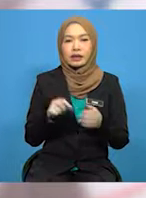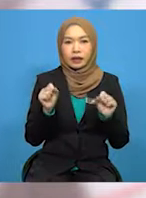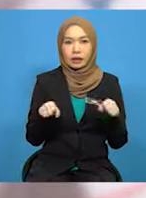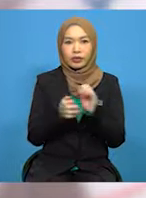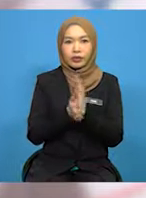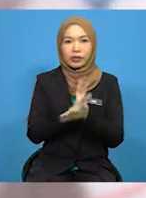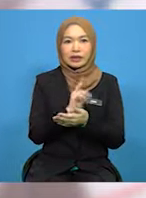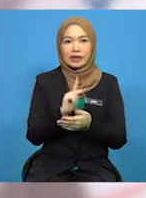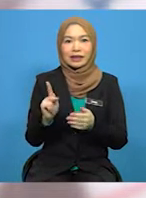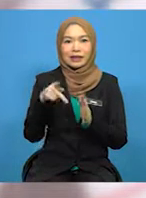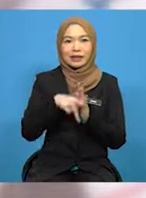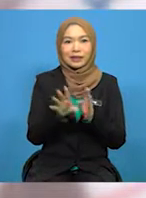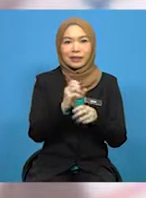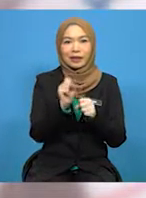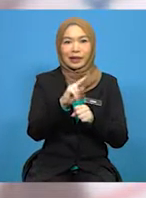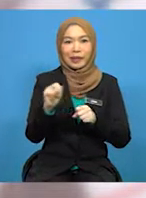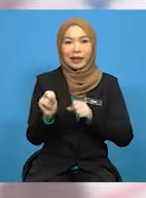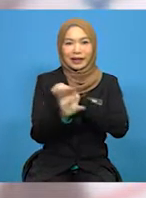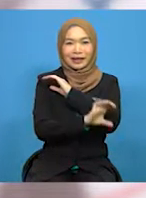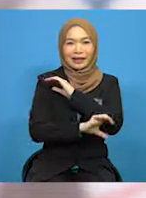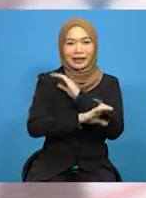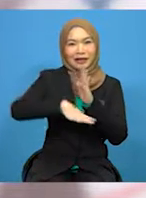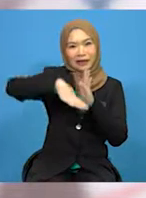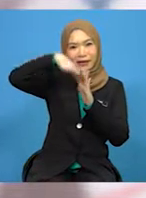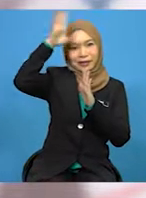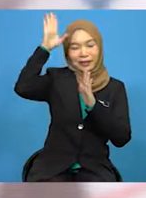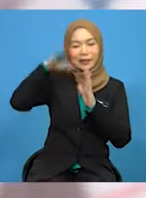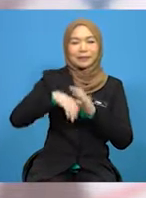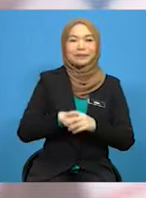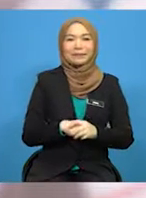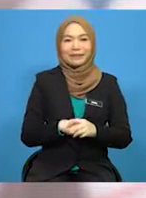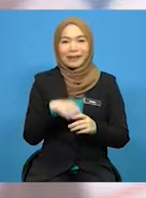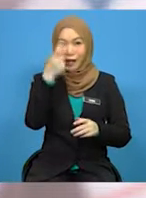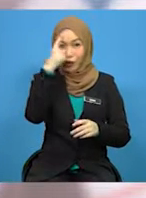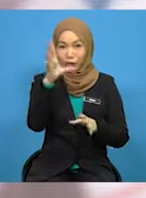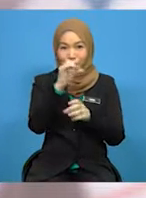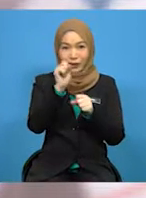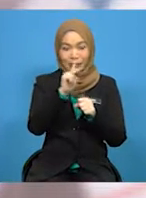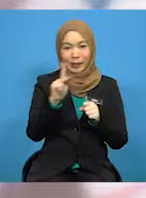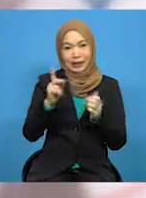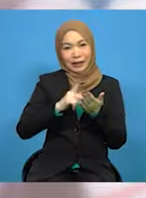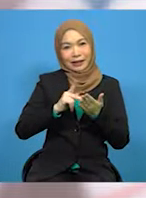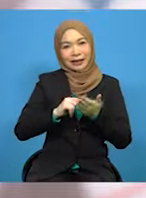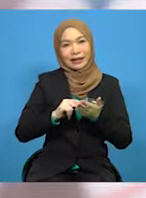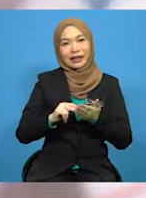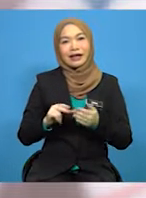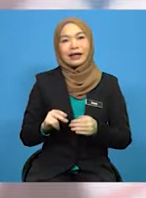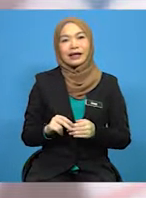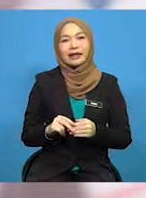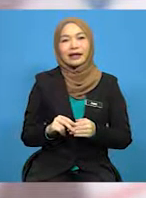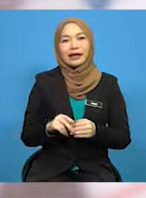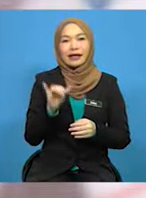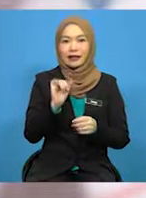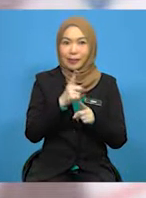negara terlebih anggar. Bagi mendapatkan nilai perhitungan yang tepat,